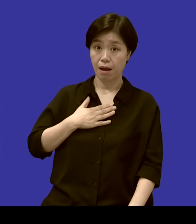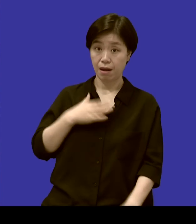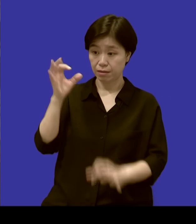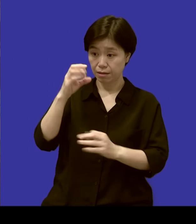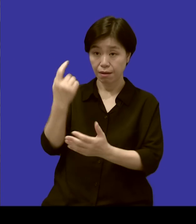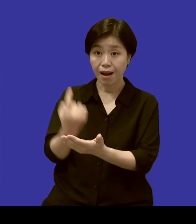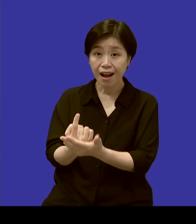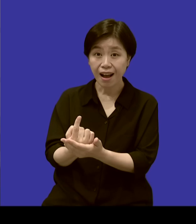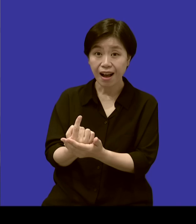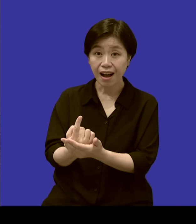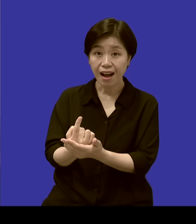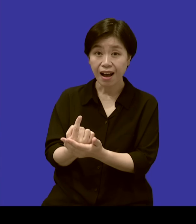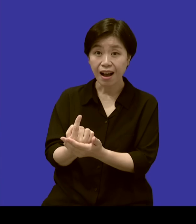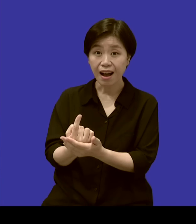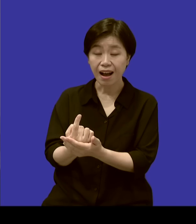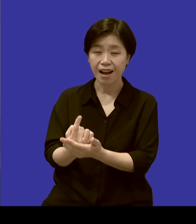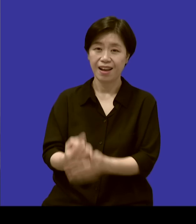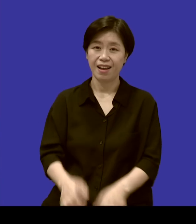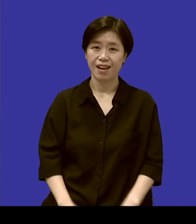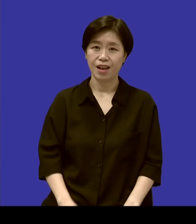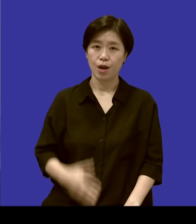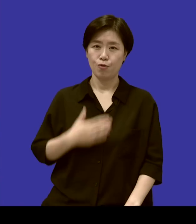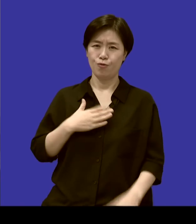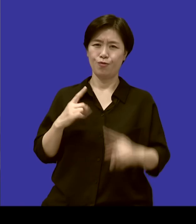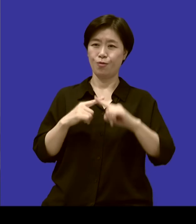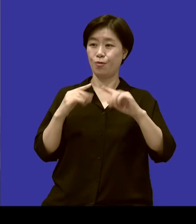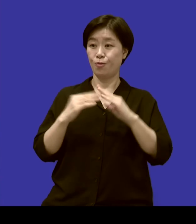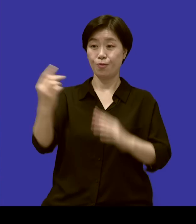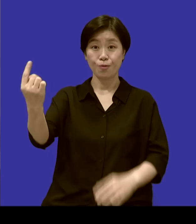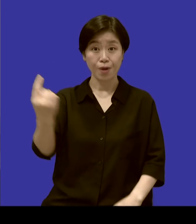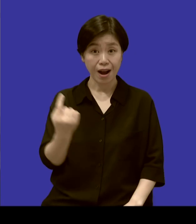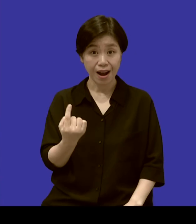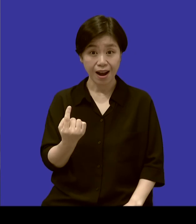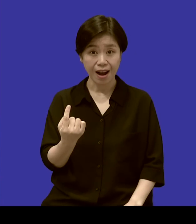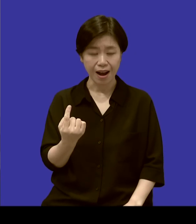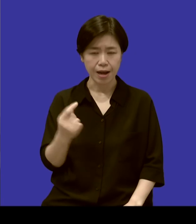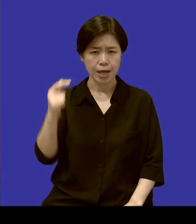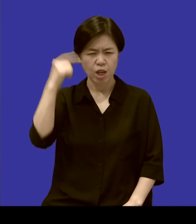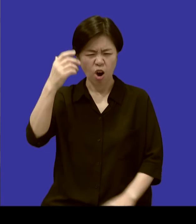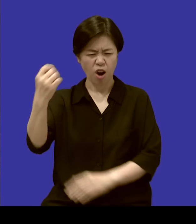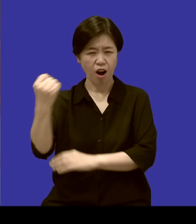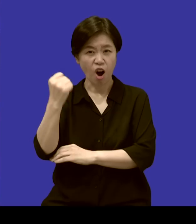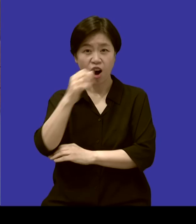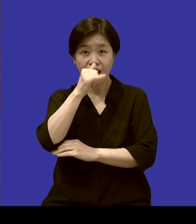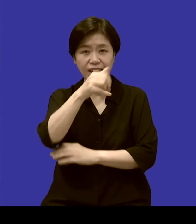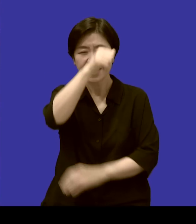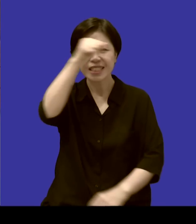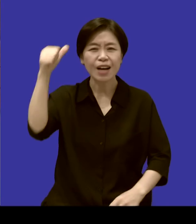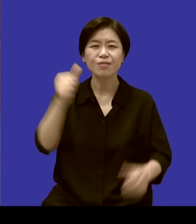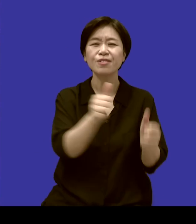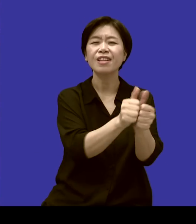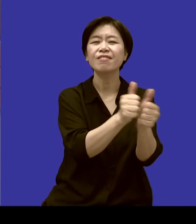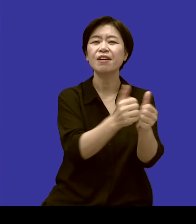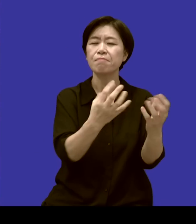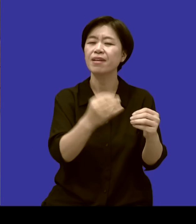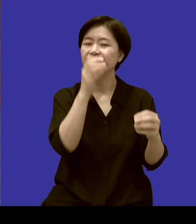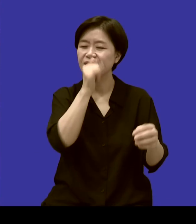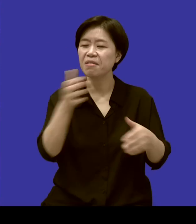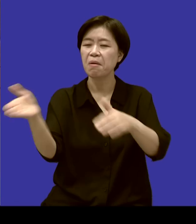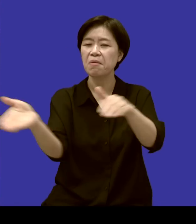예. 저희 온누리 교회 연락해야 됩니다. 온누리교회 아주 영적으로 영빨이 세신 장로님들이 많이